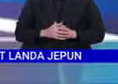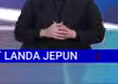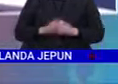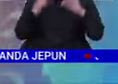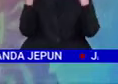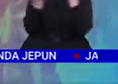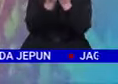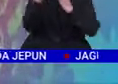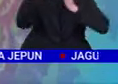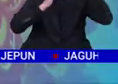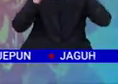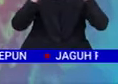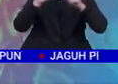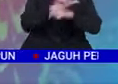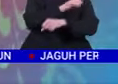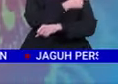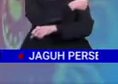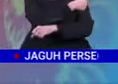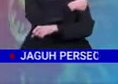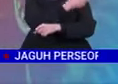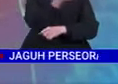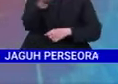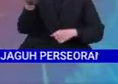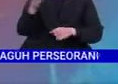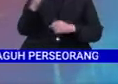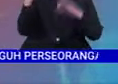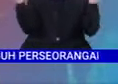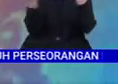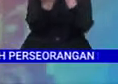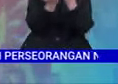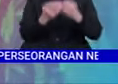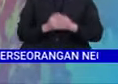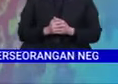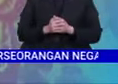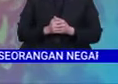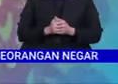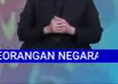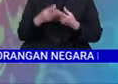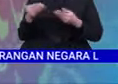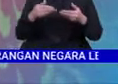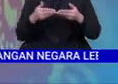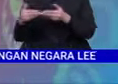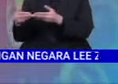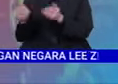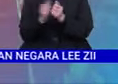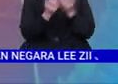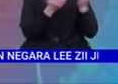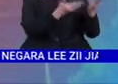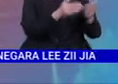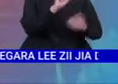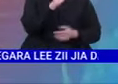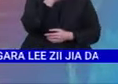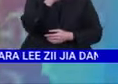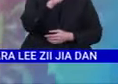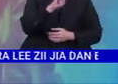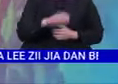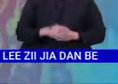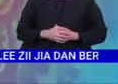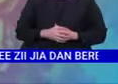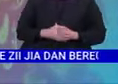keluarga Malaysia lengkap kan vaksinasi anda dan keluarga berita seterusnya kembali bersama Sahi silahkan